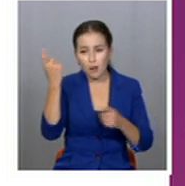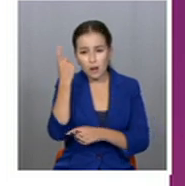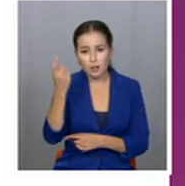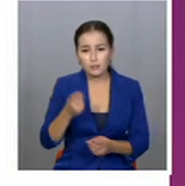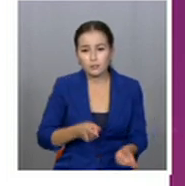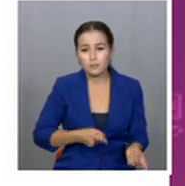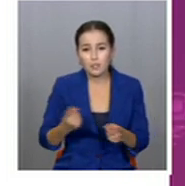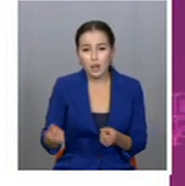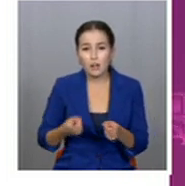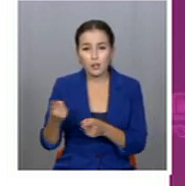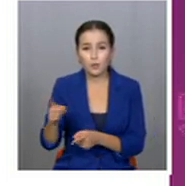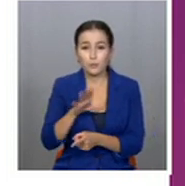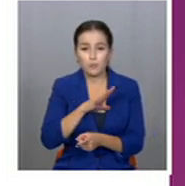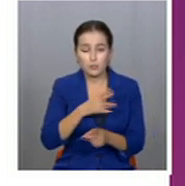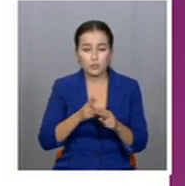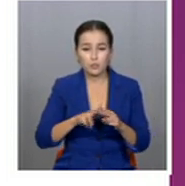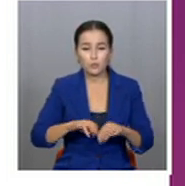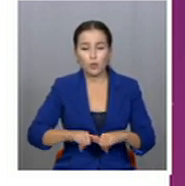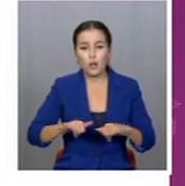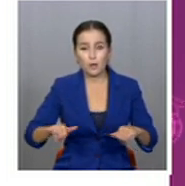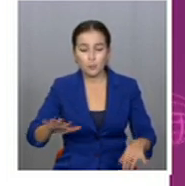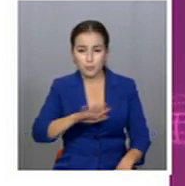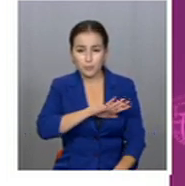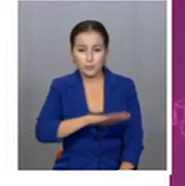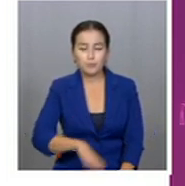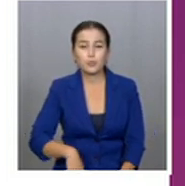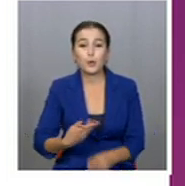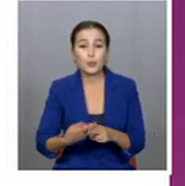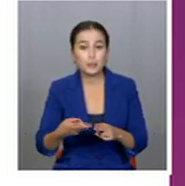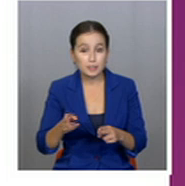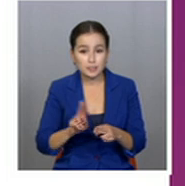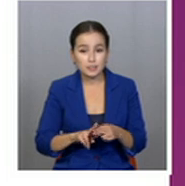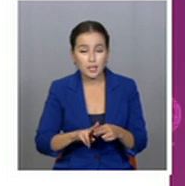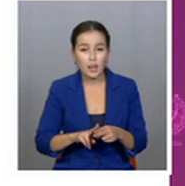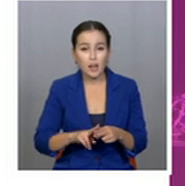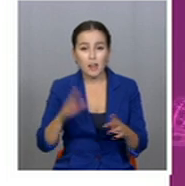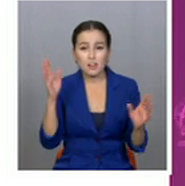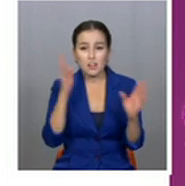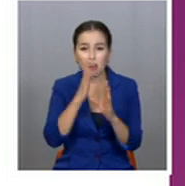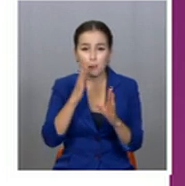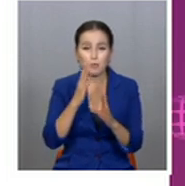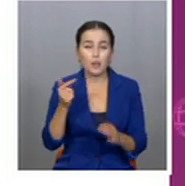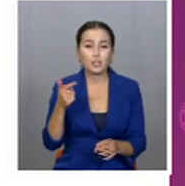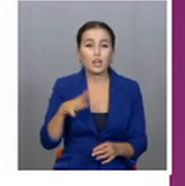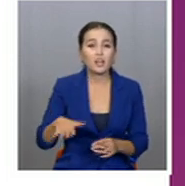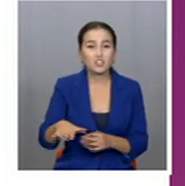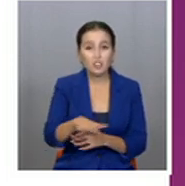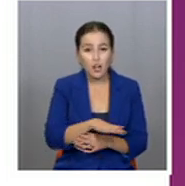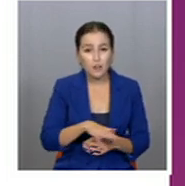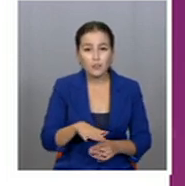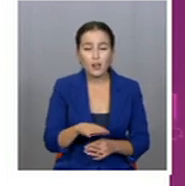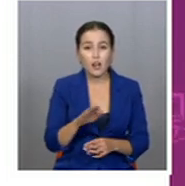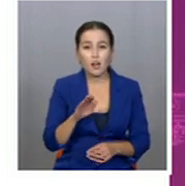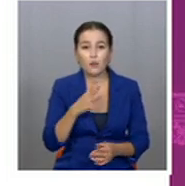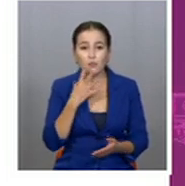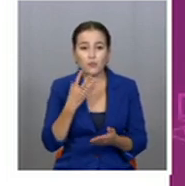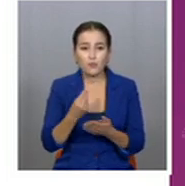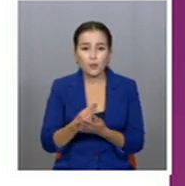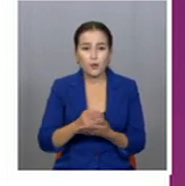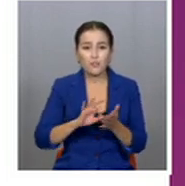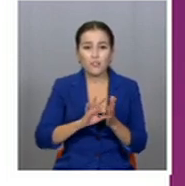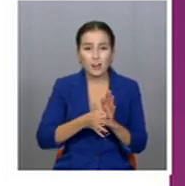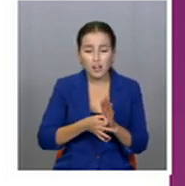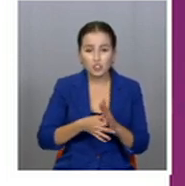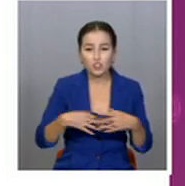дамуына алып келді. Міне осылайша табиғи географиялық фактор адамдардың тіршілікті қамтамасыз